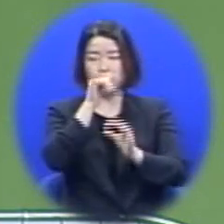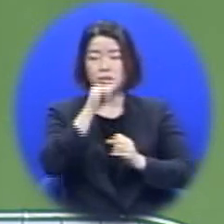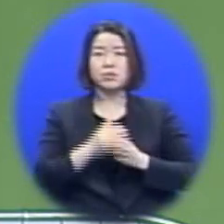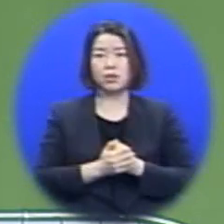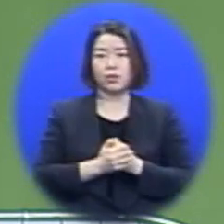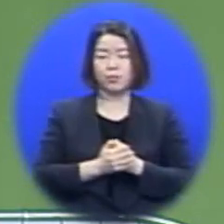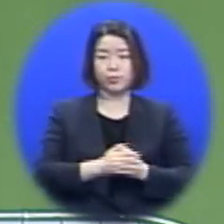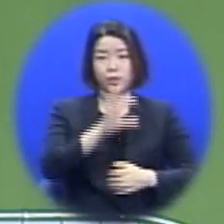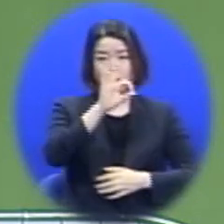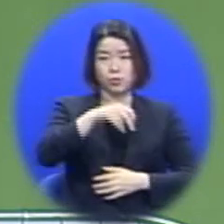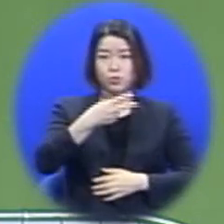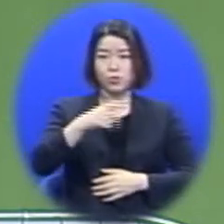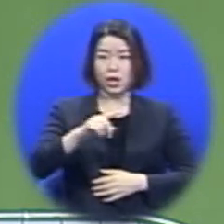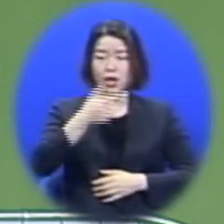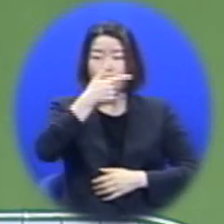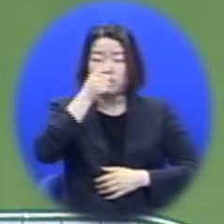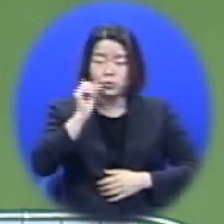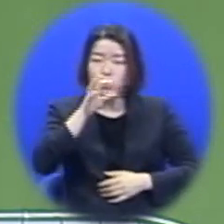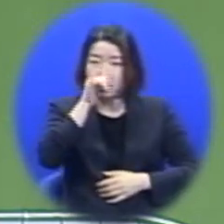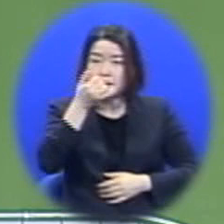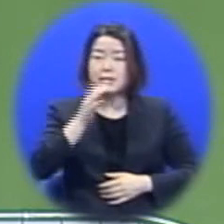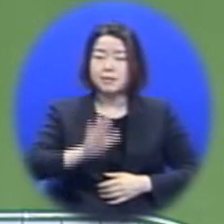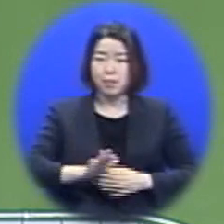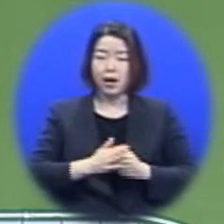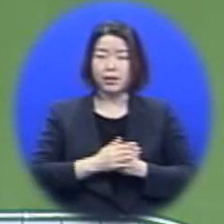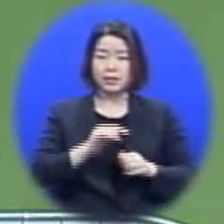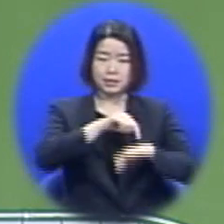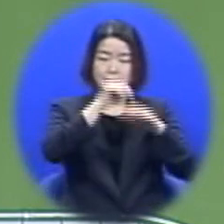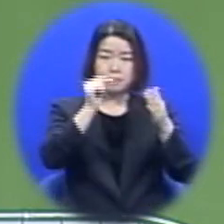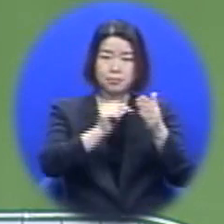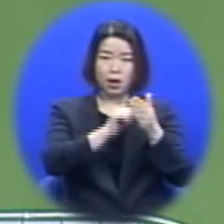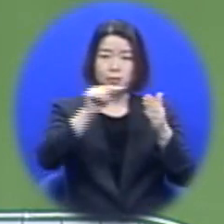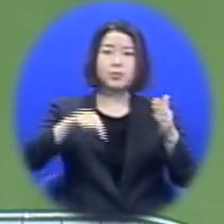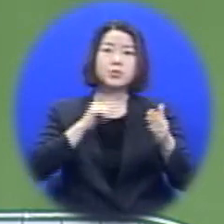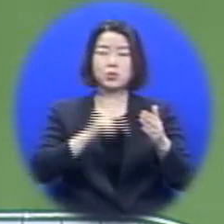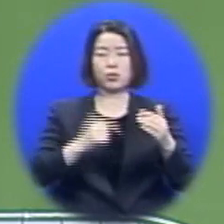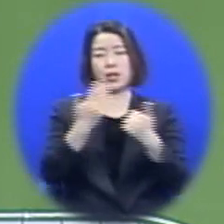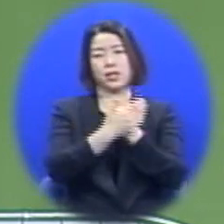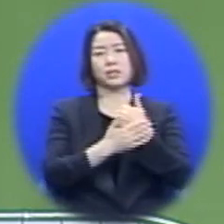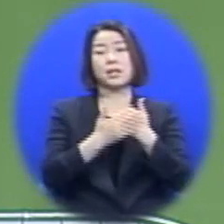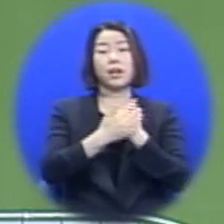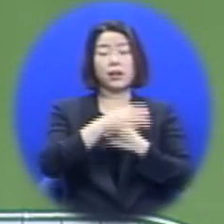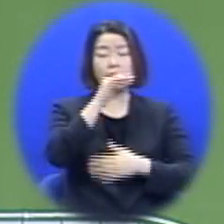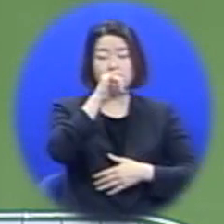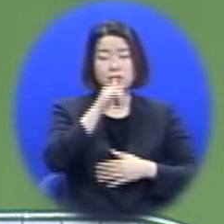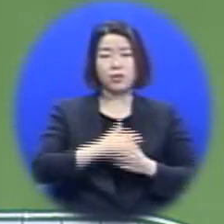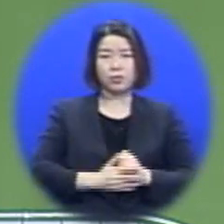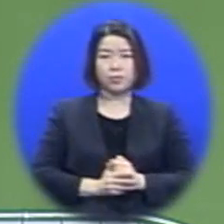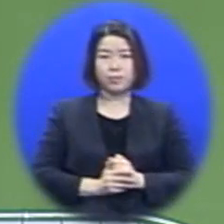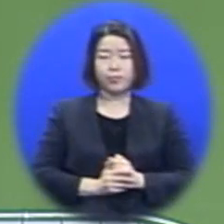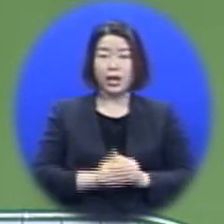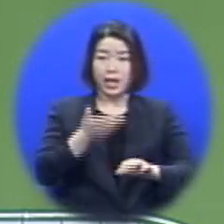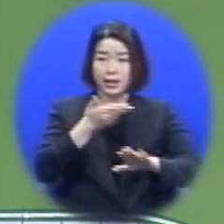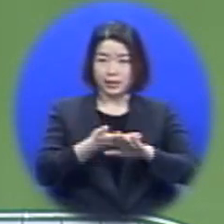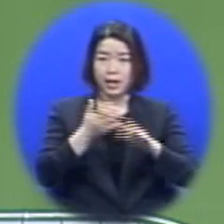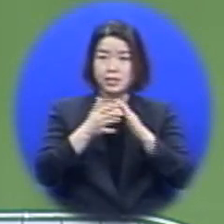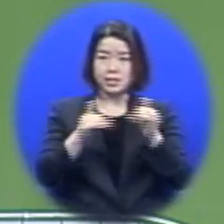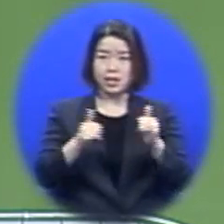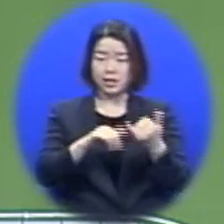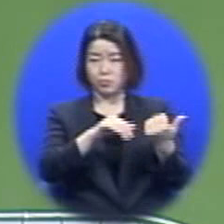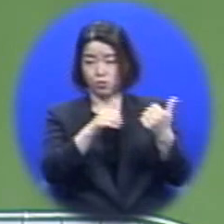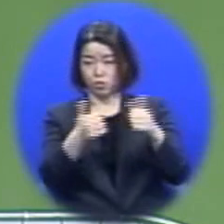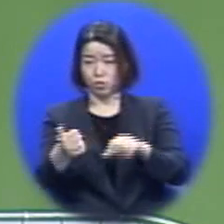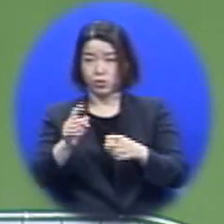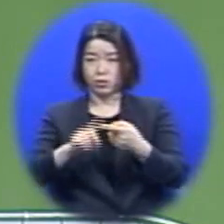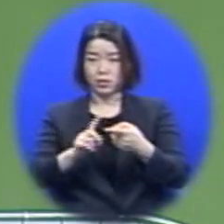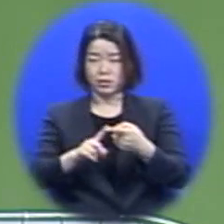유다에게 있어서 허물도 있지만 유다의 마음속에 은혜가 있었어요. 다른 사람이 죽을 걸,